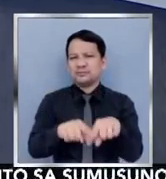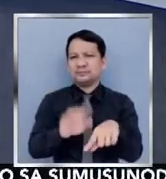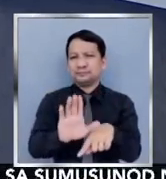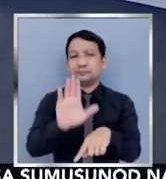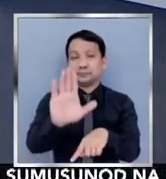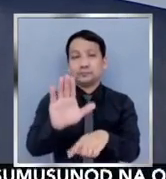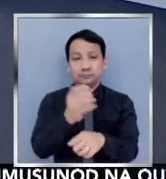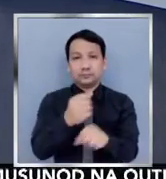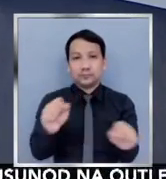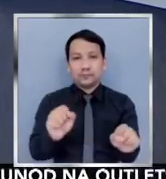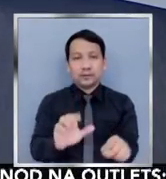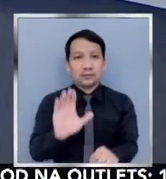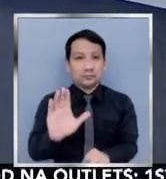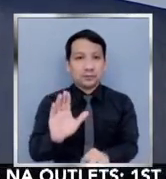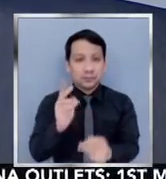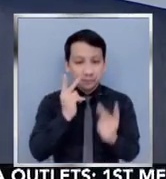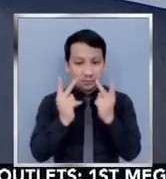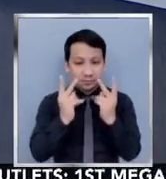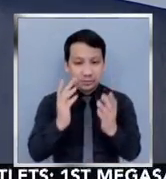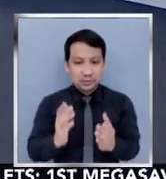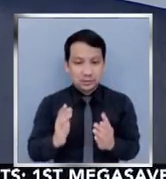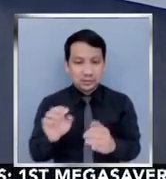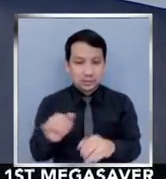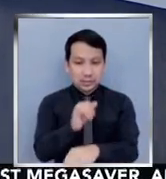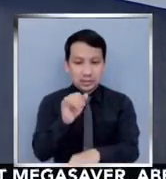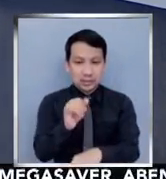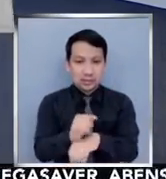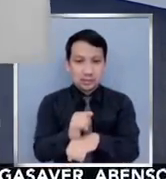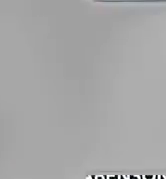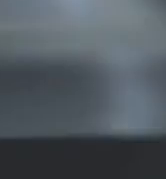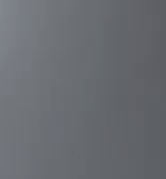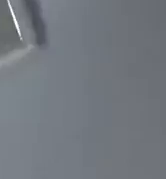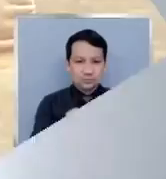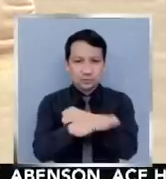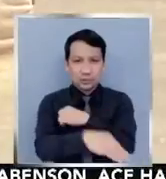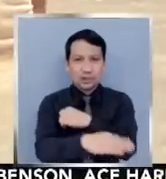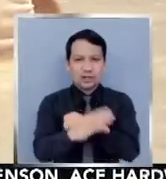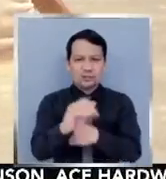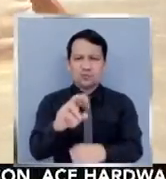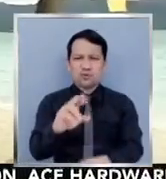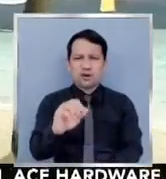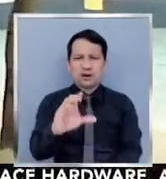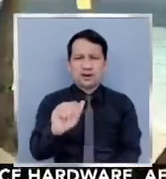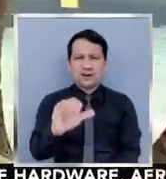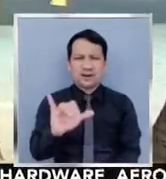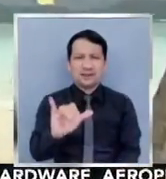kasiguraduhan ng mga bibisita sa isla. Nakatutok si Oscar Oida.